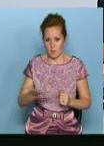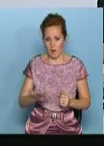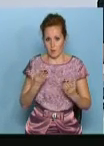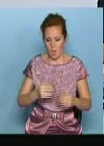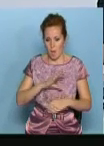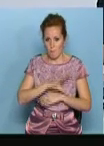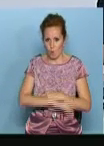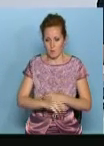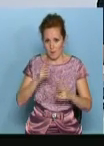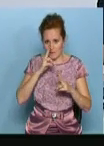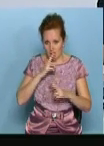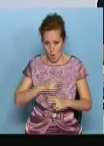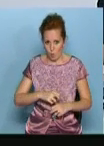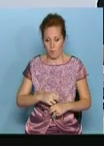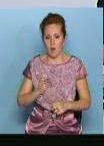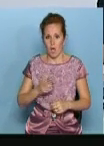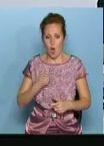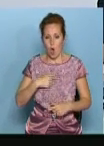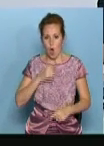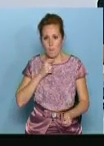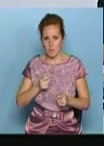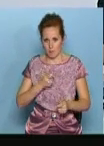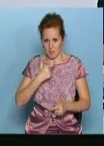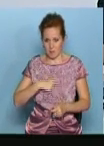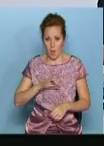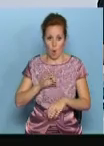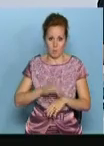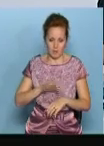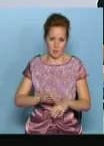Как обезопасить себя от менингита, медики рассказали Елене Лебедевой.